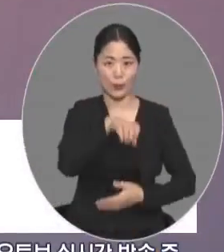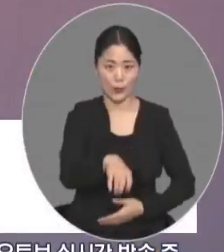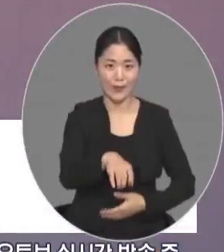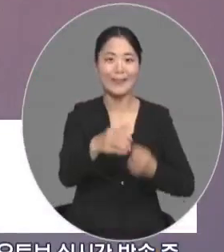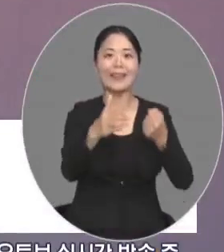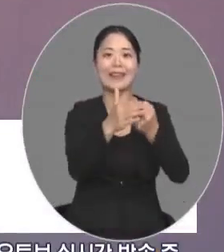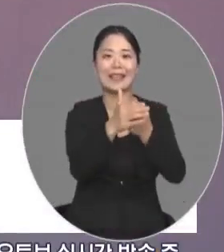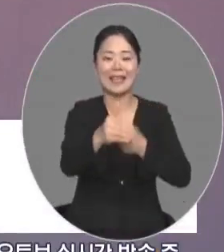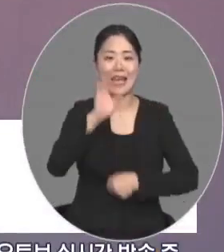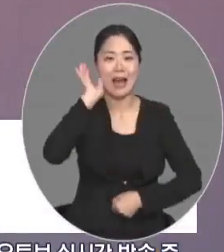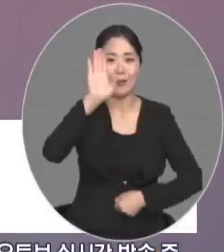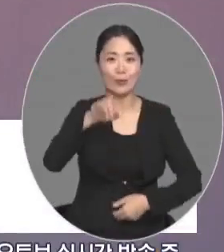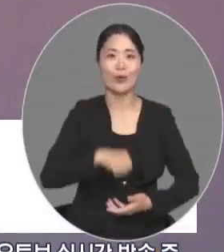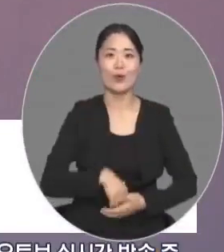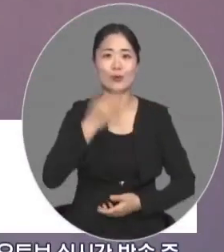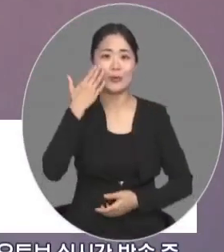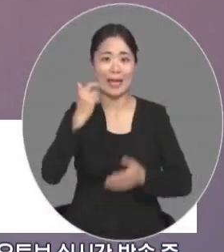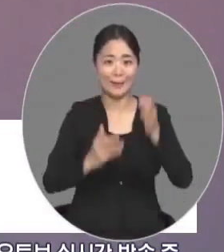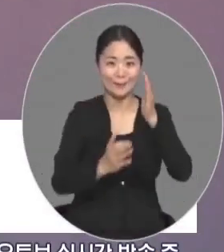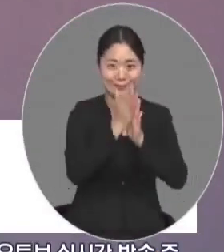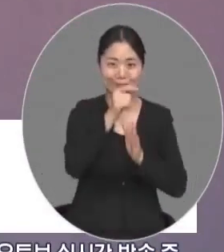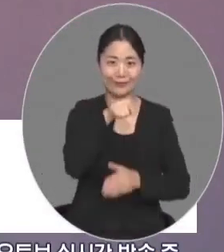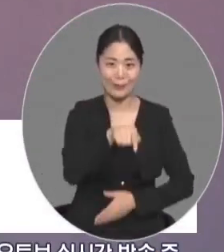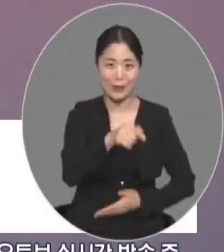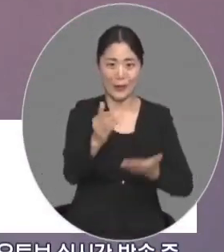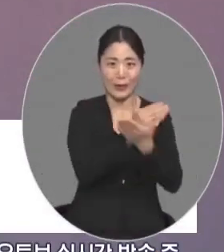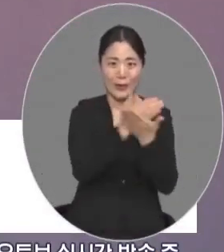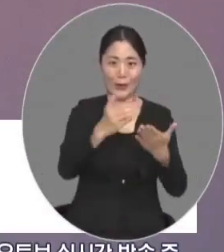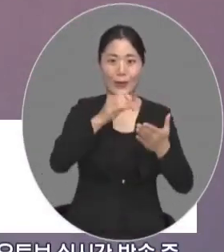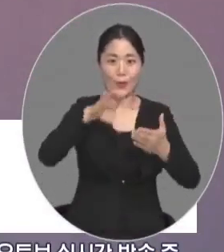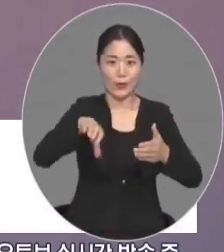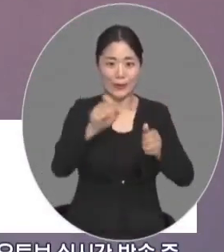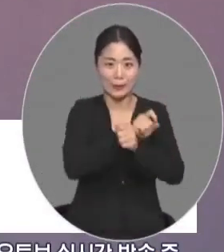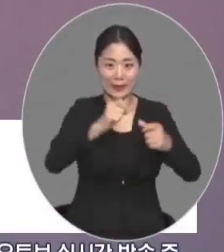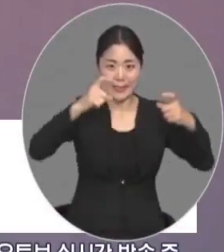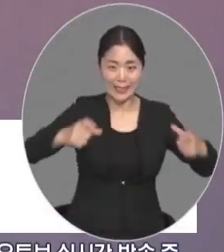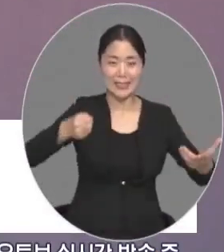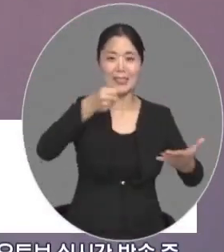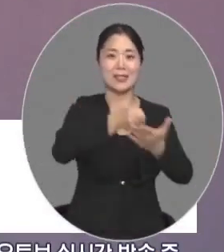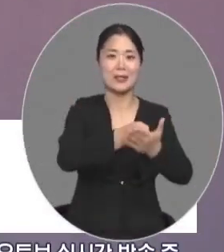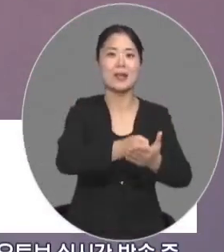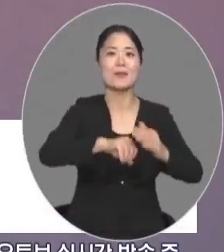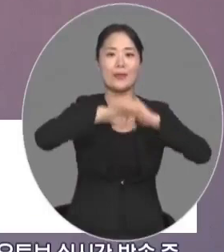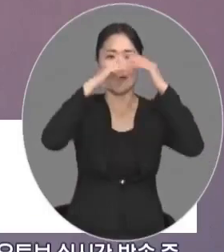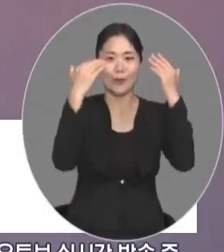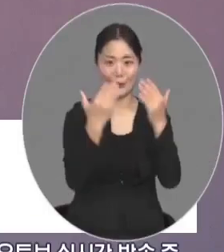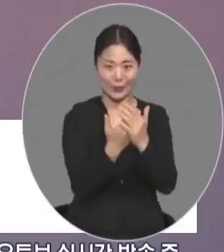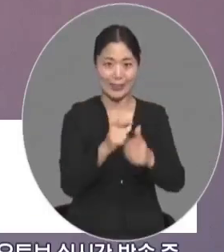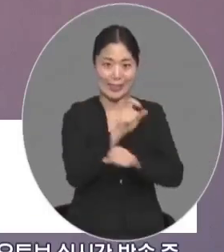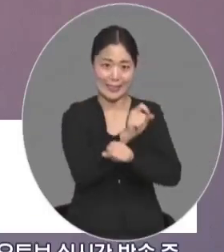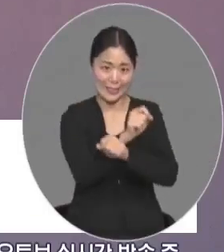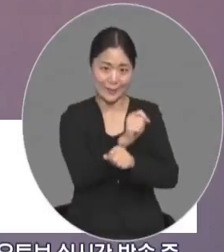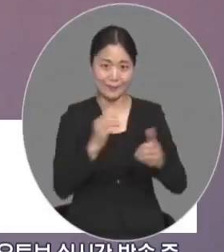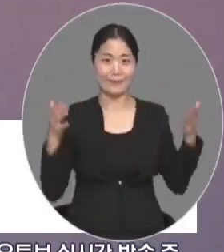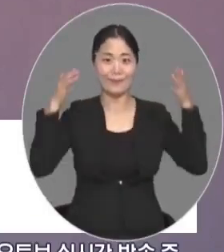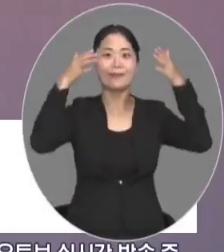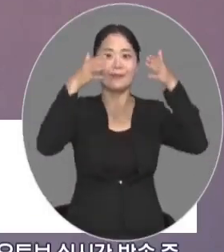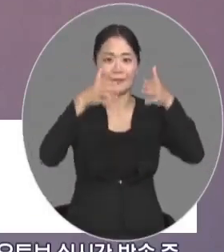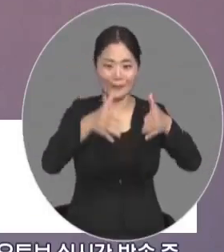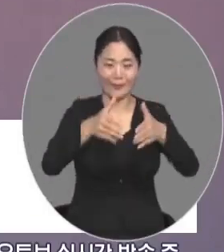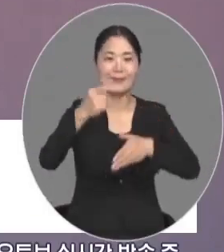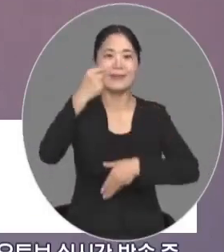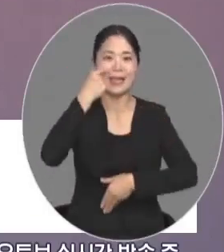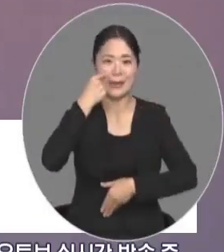따라서 앞으로 울산의 분산 에너지 특화 지역 지정을 위해 모든 행정력을